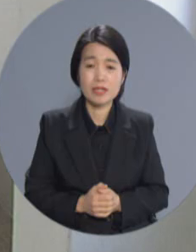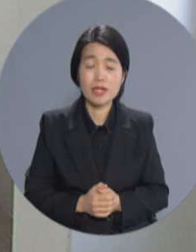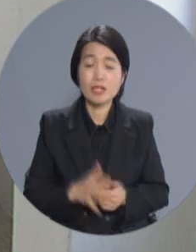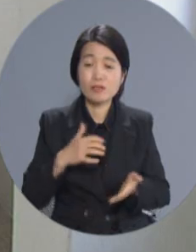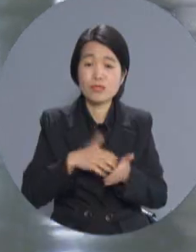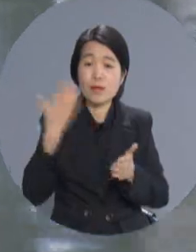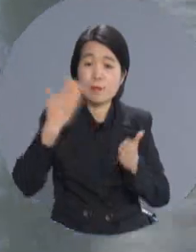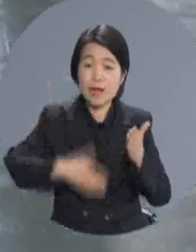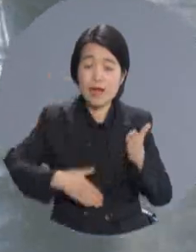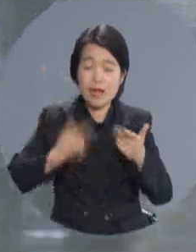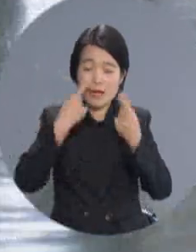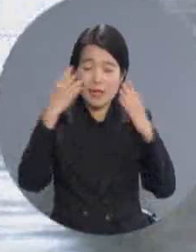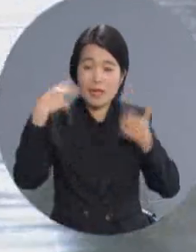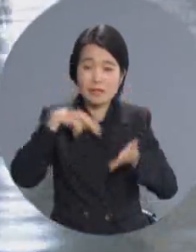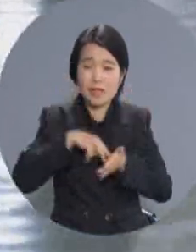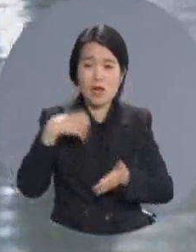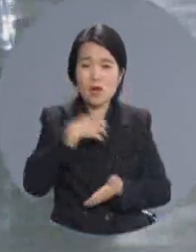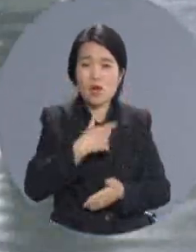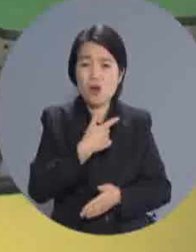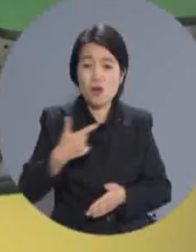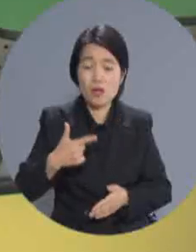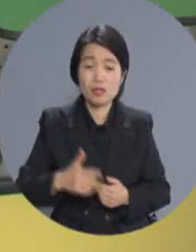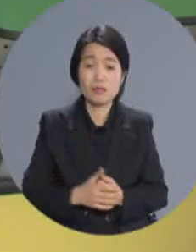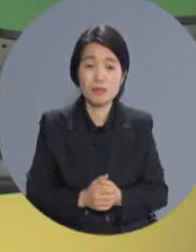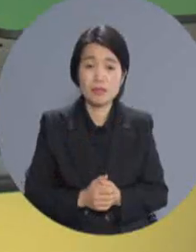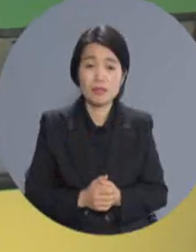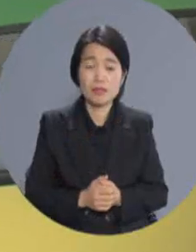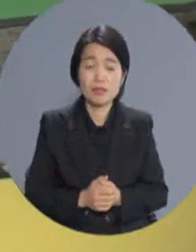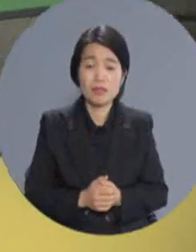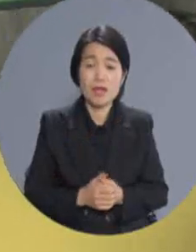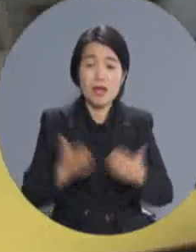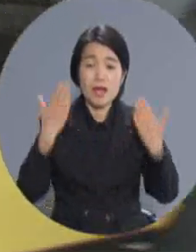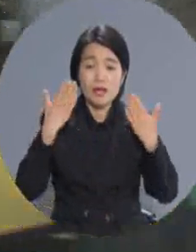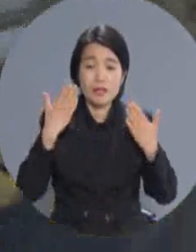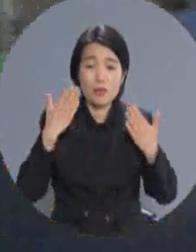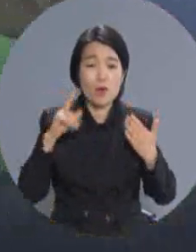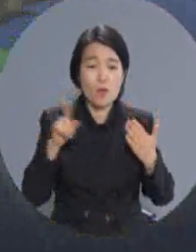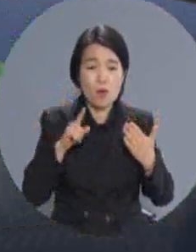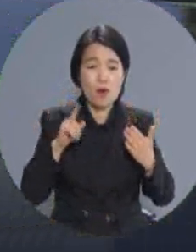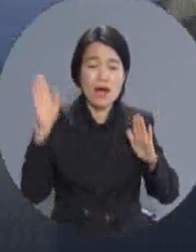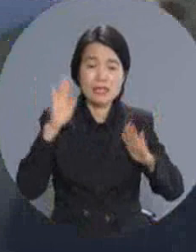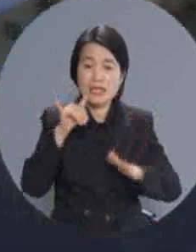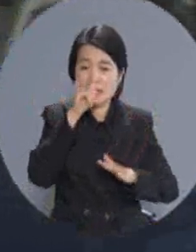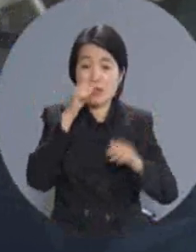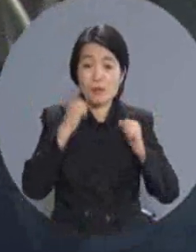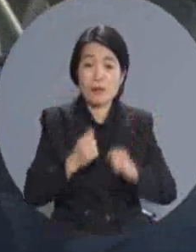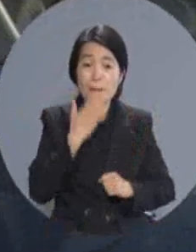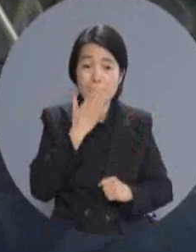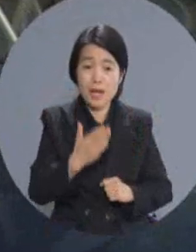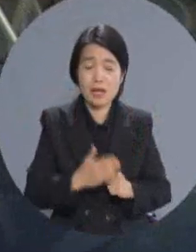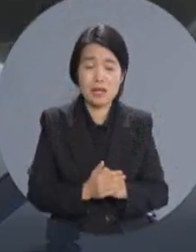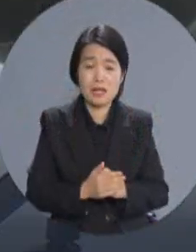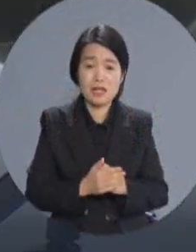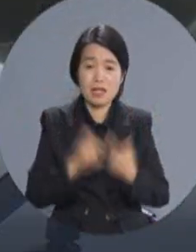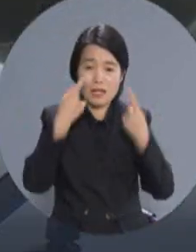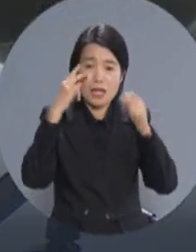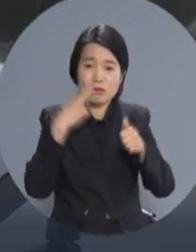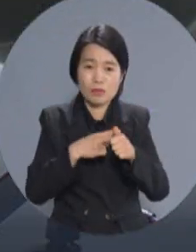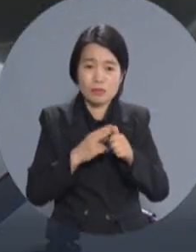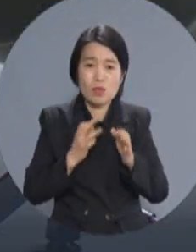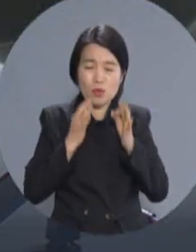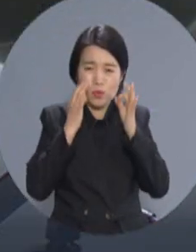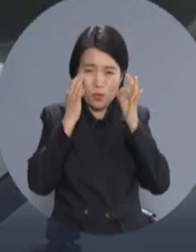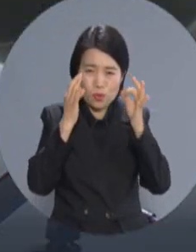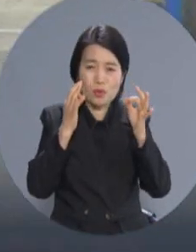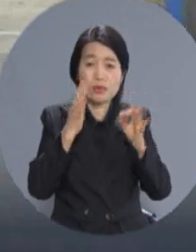채우지 못한 대학들은 걱정이 큽니다. 제 학교라는 게 아무래도 학생들이 있어야지 존재를 하는 거잖아요. 교수님들께서도 좀 노력을 많이